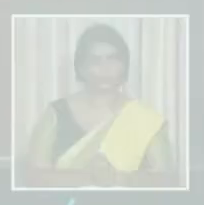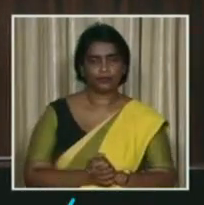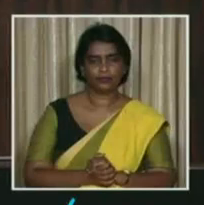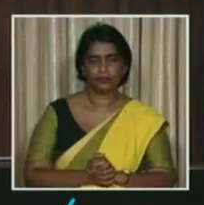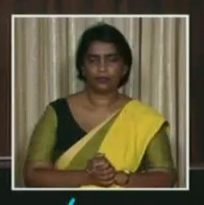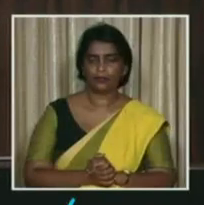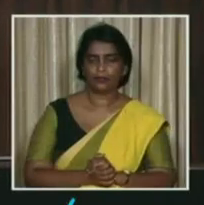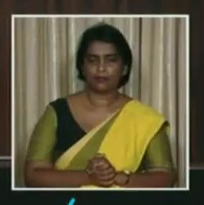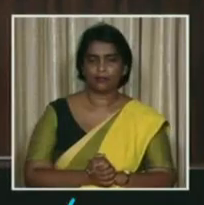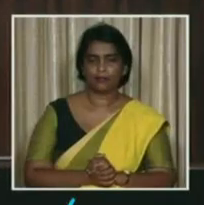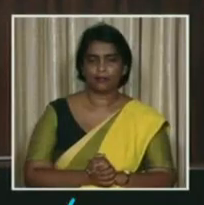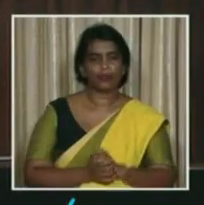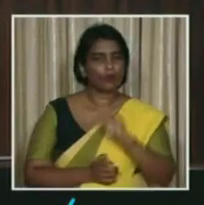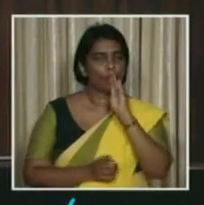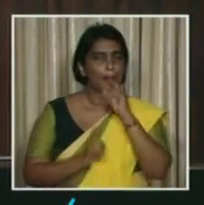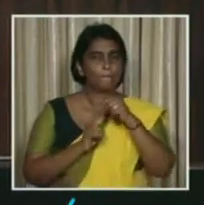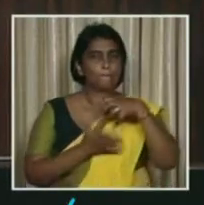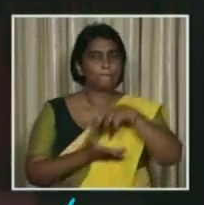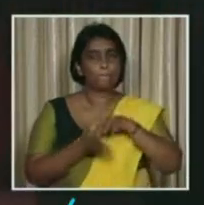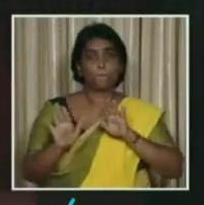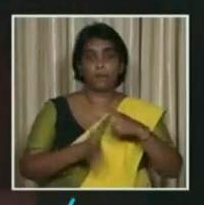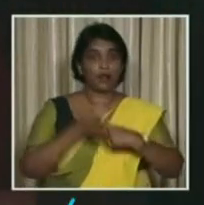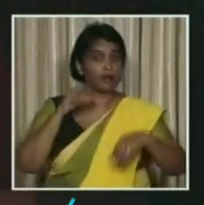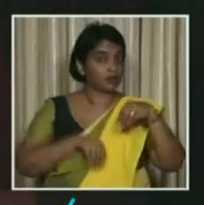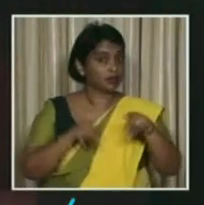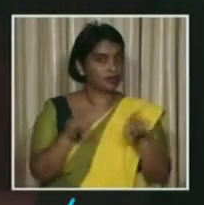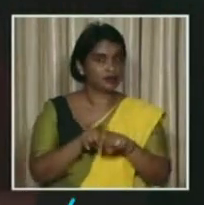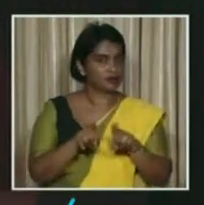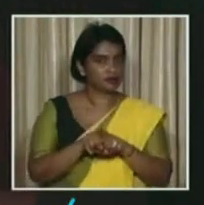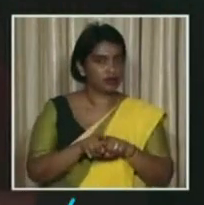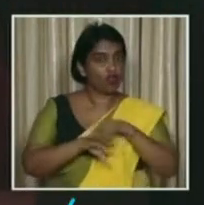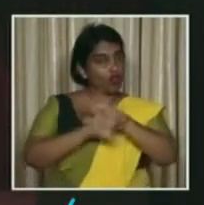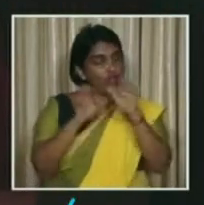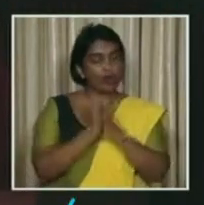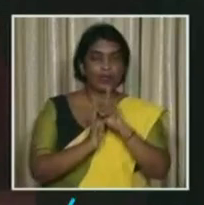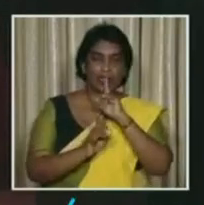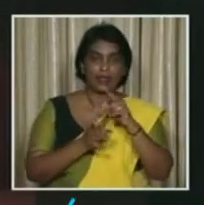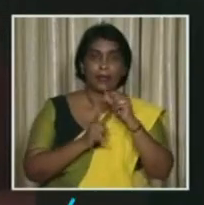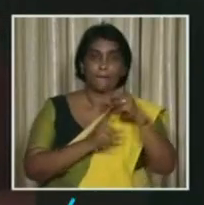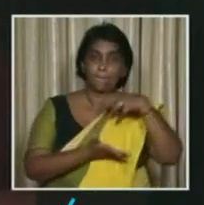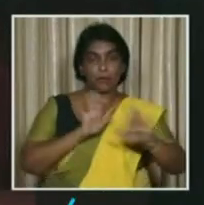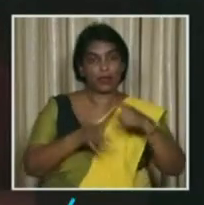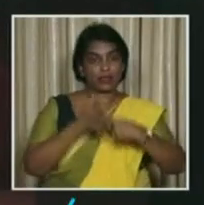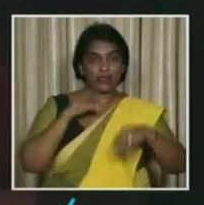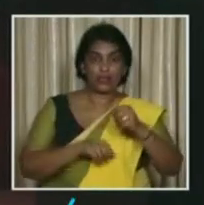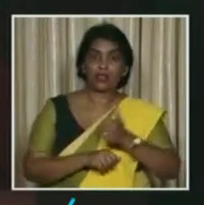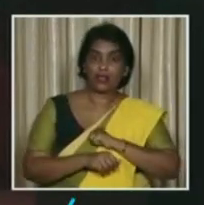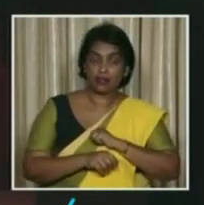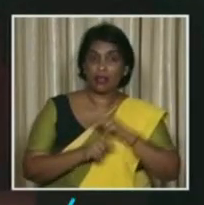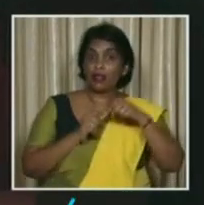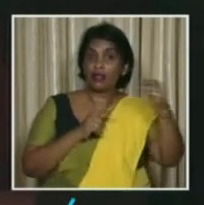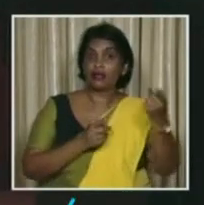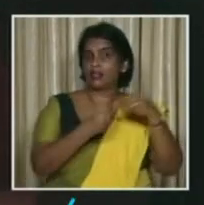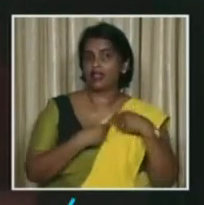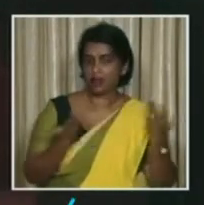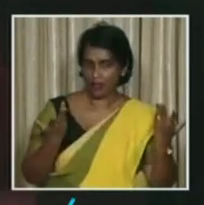යනවා. මේක හරියට පළාත් පාලන මැතිවරණේ වගේ වෙන්න දෙන්න එපා. ඒක හරි. මොම කියනවා පළාත් පාලන මැතිවරණේ තියනට කැමතියි කියලා. හැබැයි ඒ පැත්තෙන් සල්ලි දෙන්න